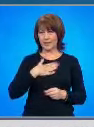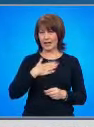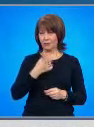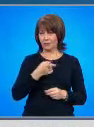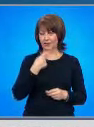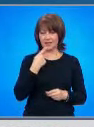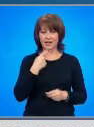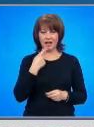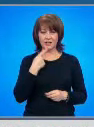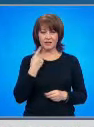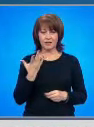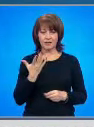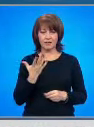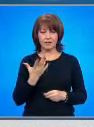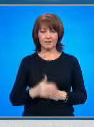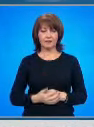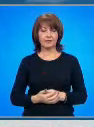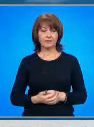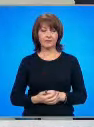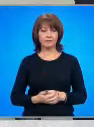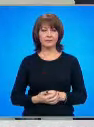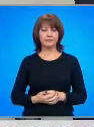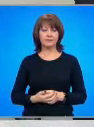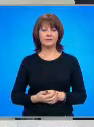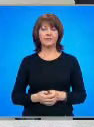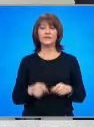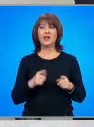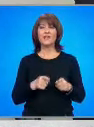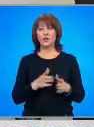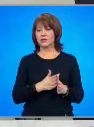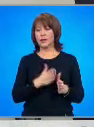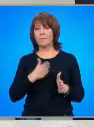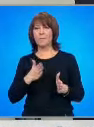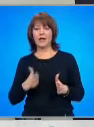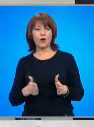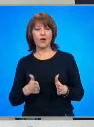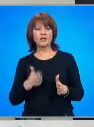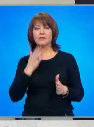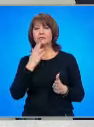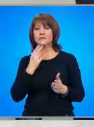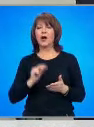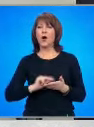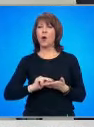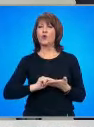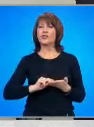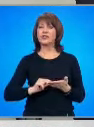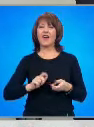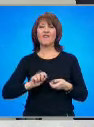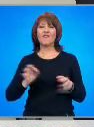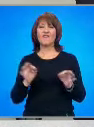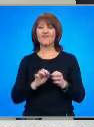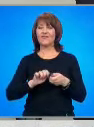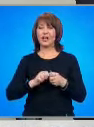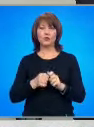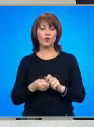милиона? Само 50 стотинки. Така ли? В този период са осчетоводени фактури, които са